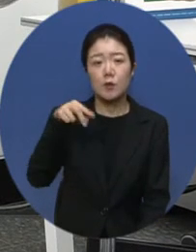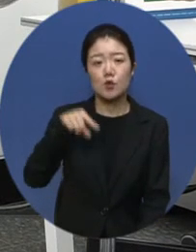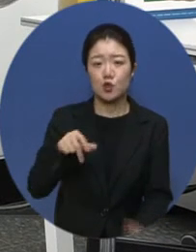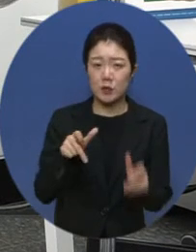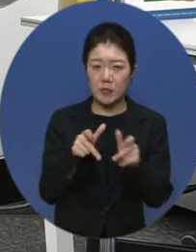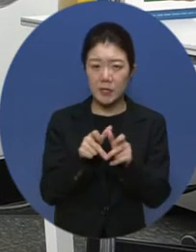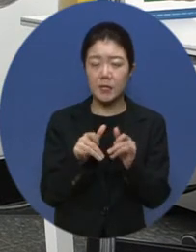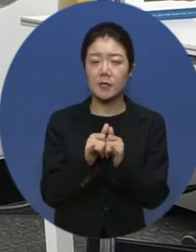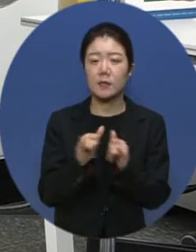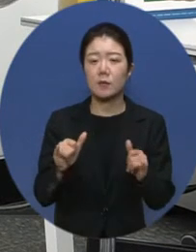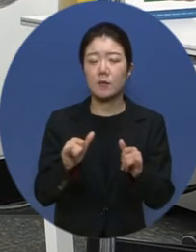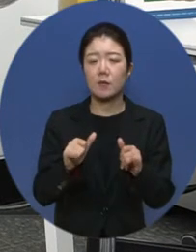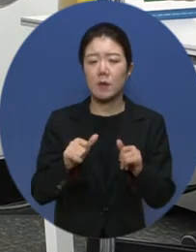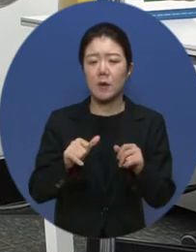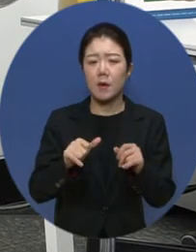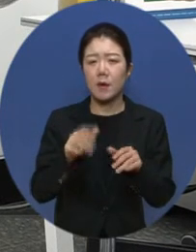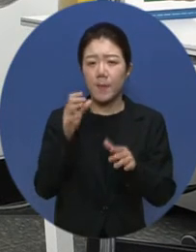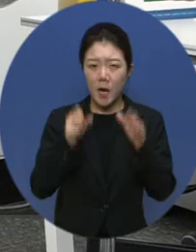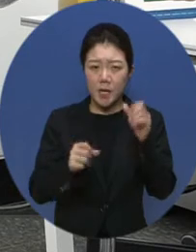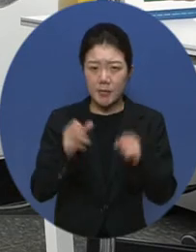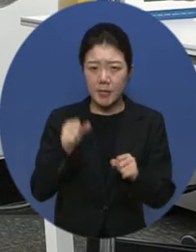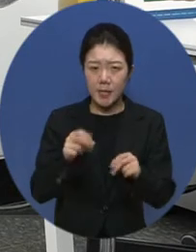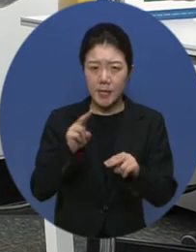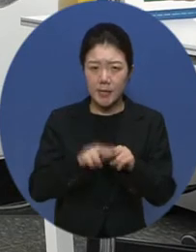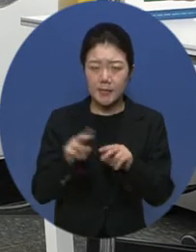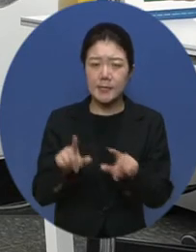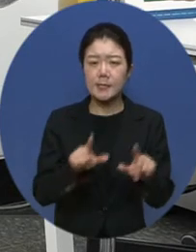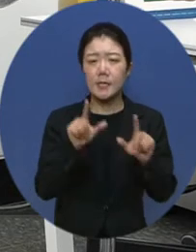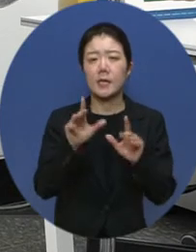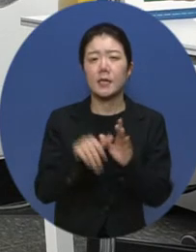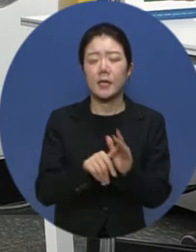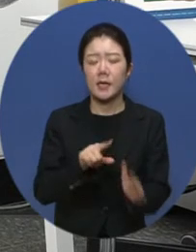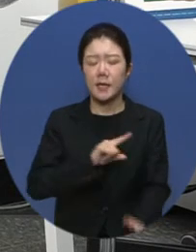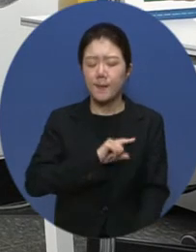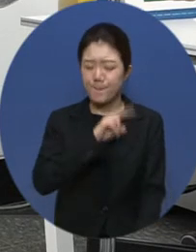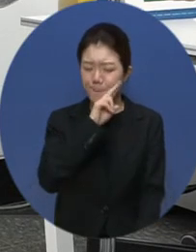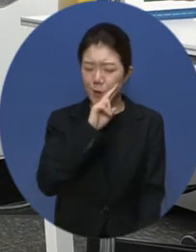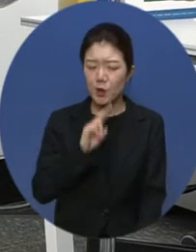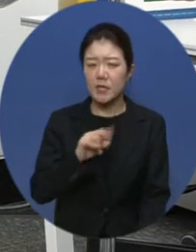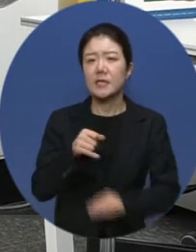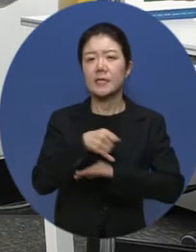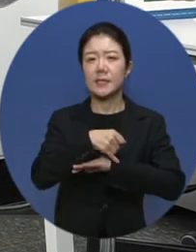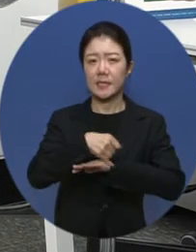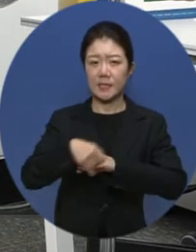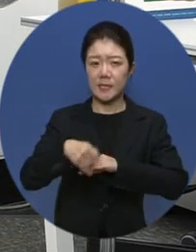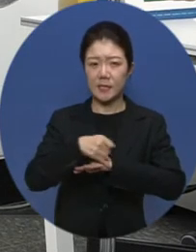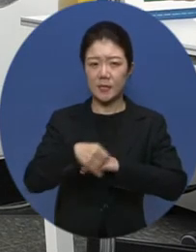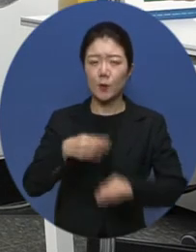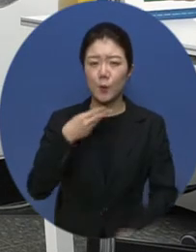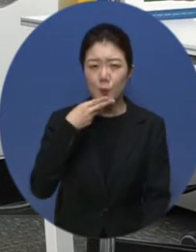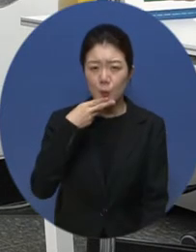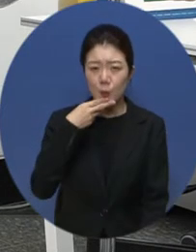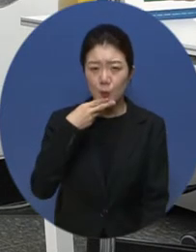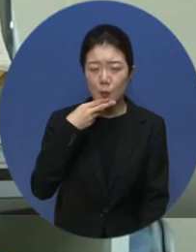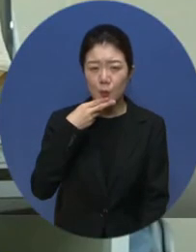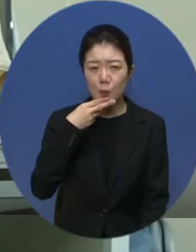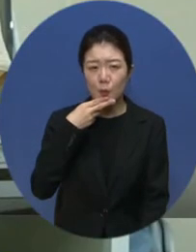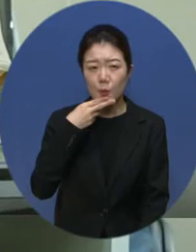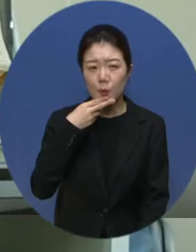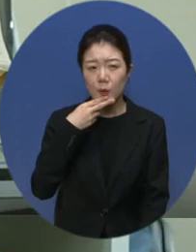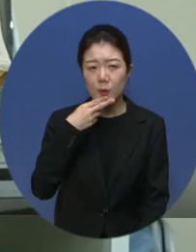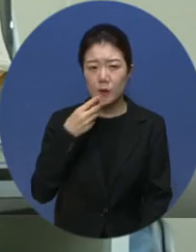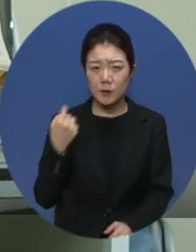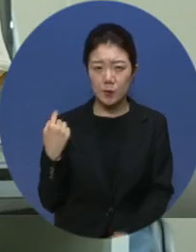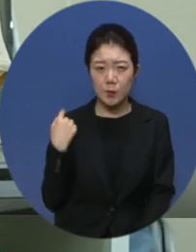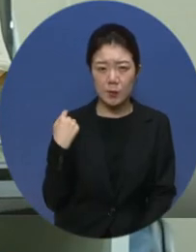경우에도 이 바지가 앉아서 생활하실 때 가장 편한 그런 디자인이 좀 없는 거예요. 그래서 이게